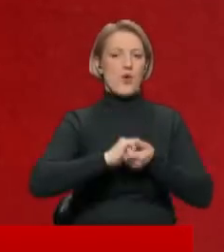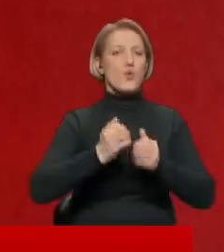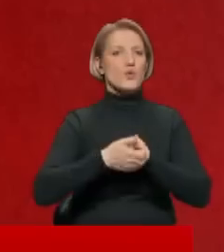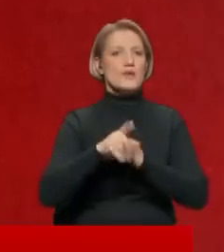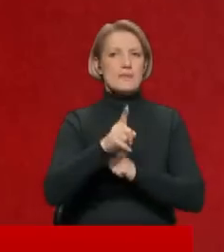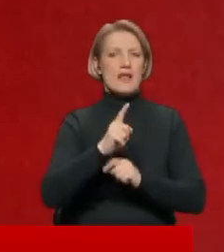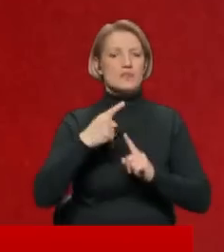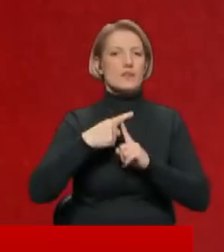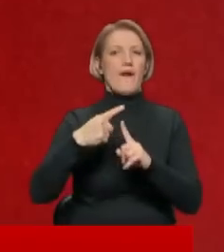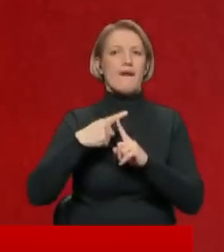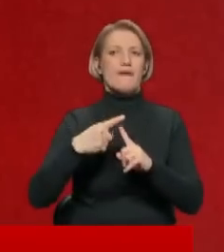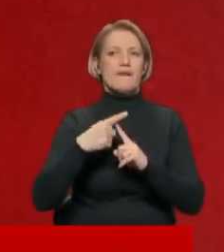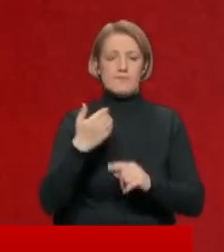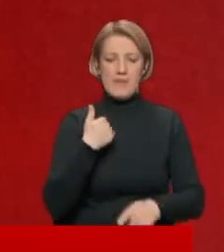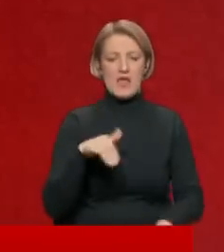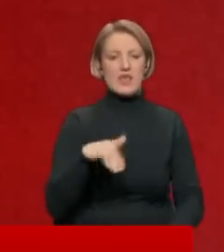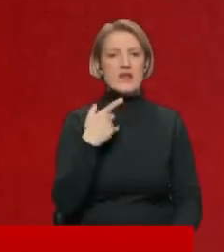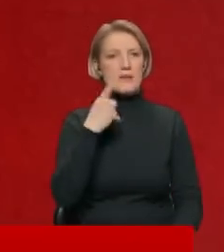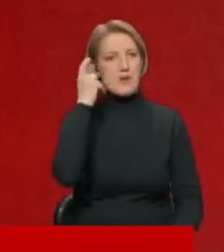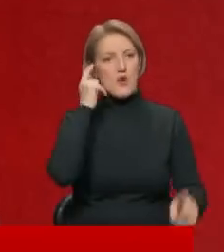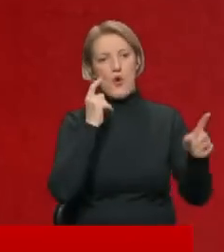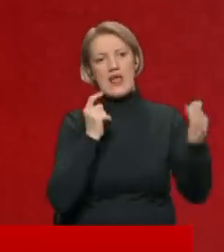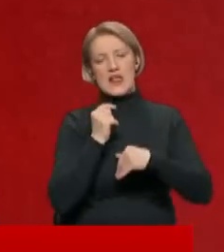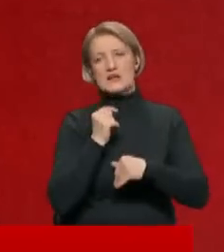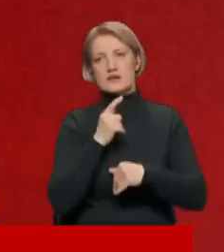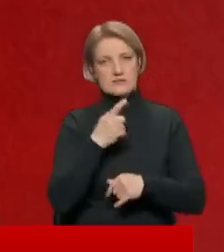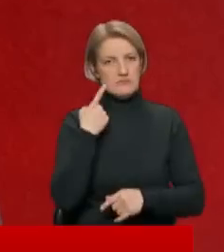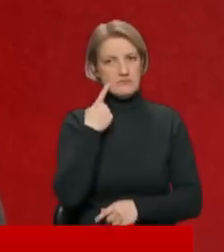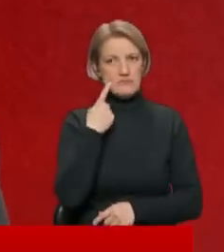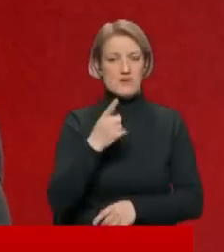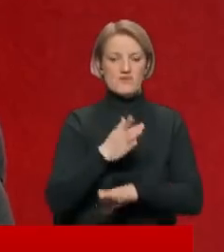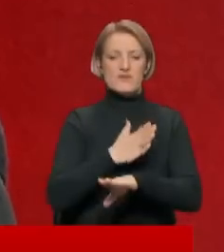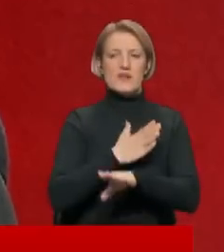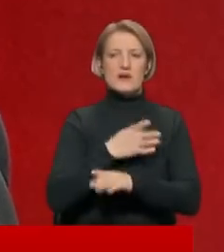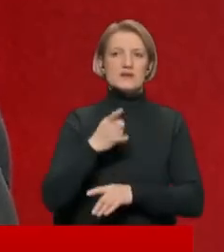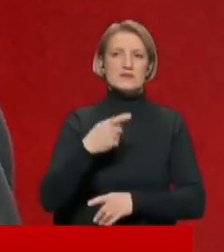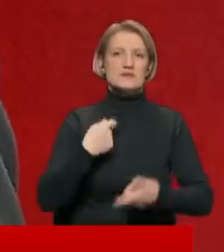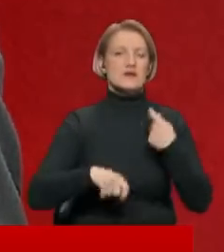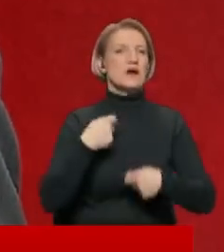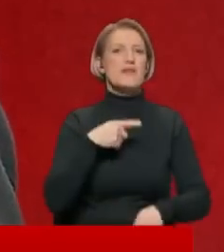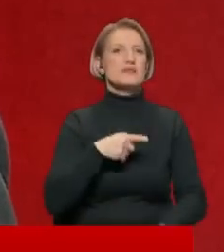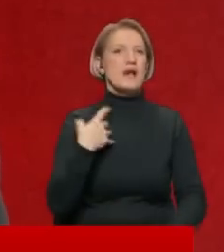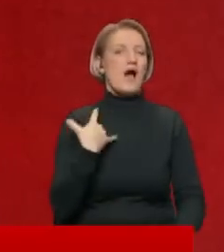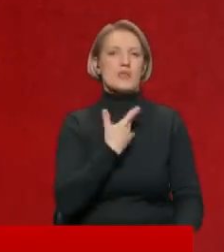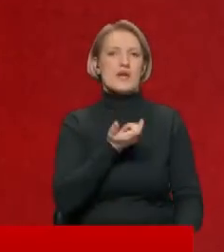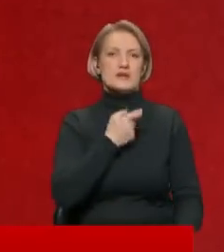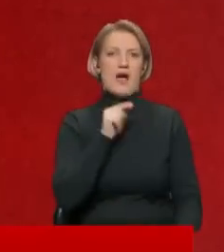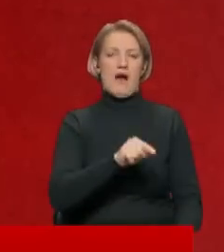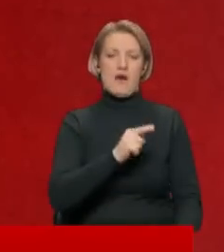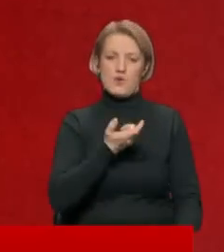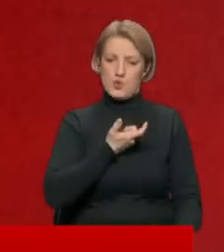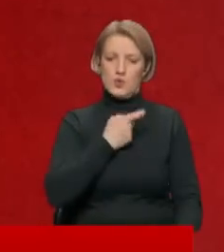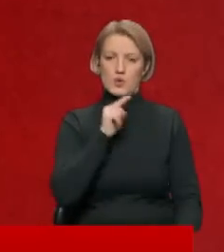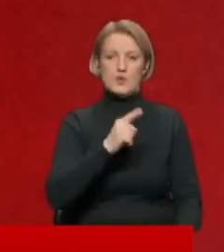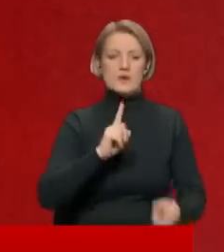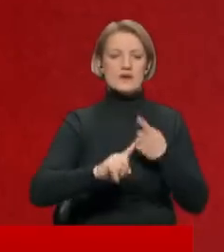örgütlenmeleri tehdit ederek Bak ben gidersem başınıza o gelir bu gelir vatandaşın teminatı anayasadır hukuktur bu noktada